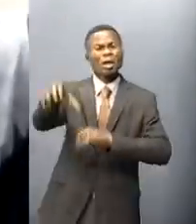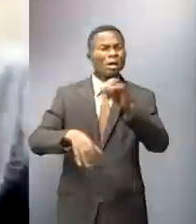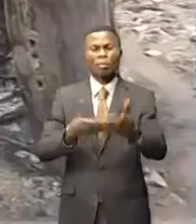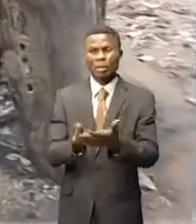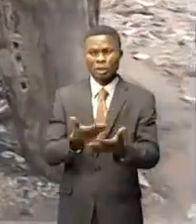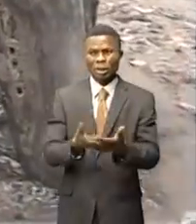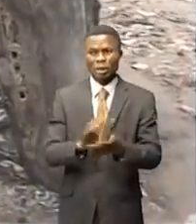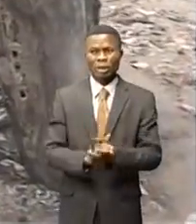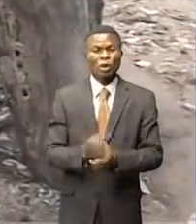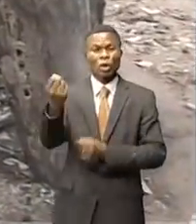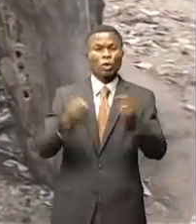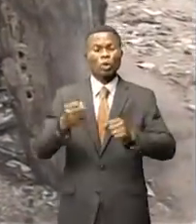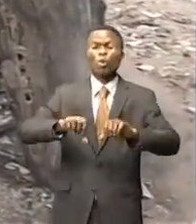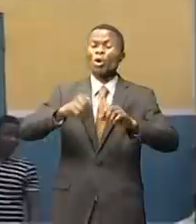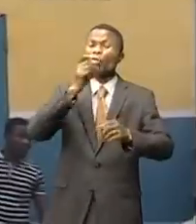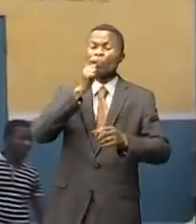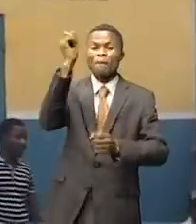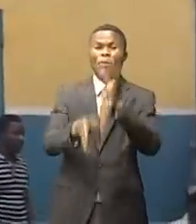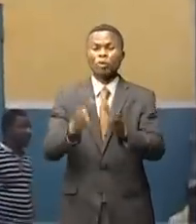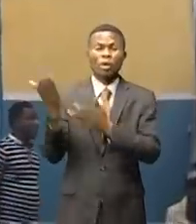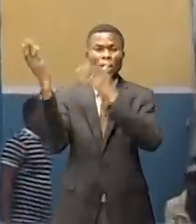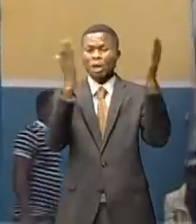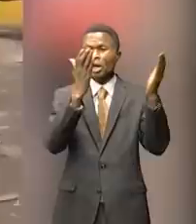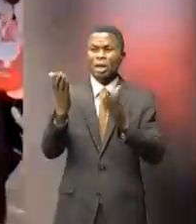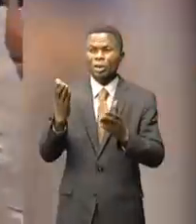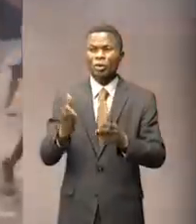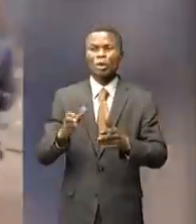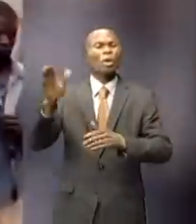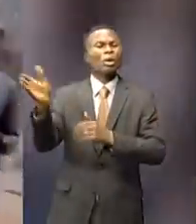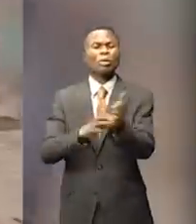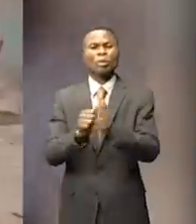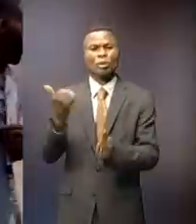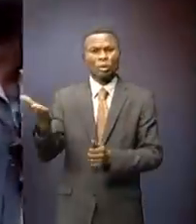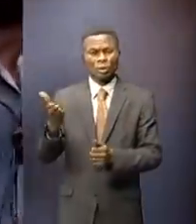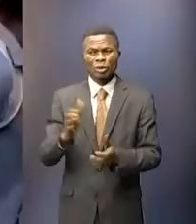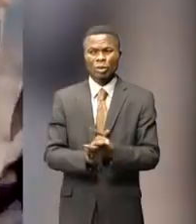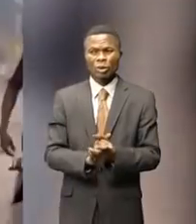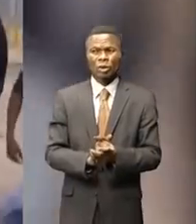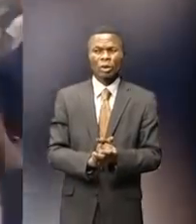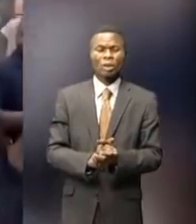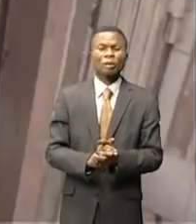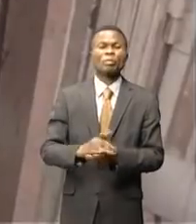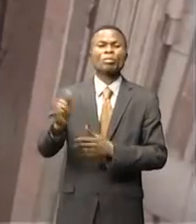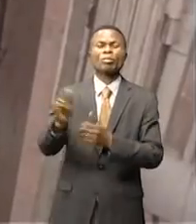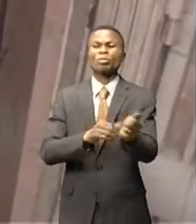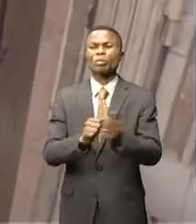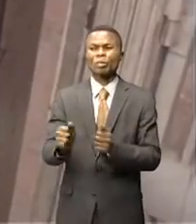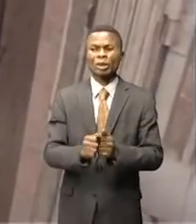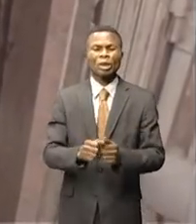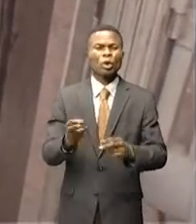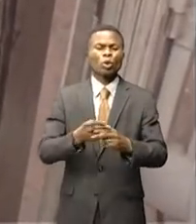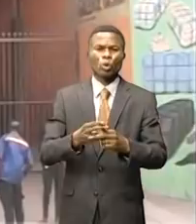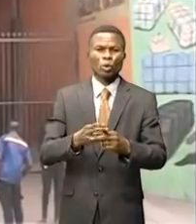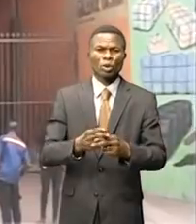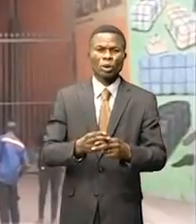les véhicules calcinés les commerces des ballots dhabi pillés l'expédition punitive était de courte durée